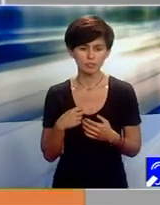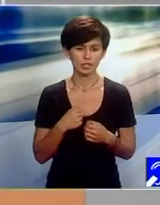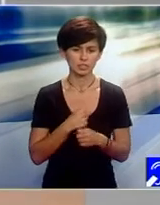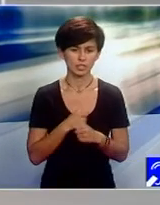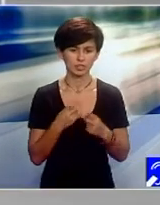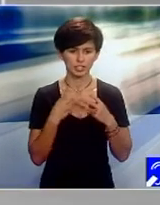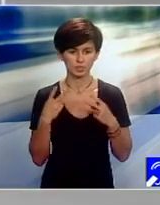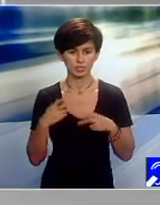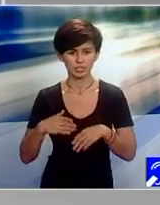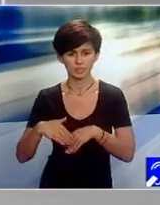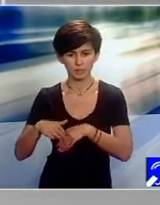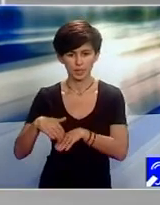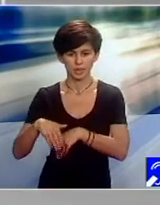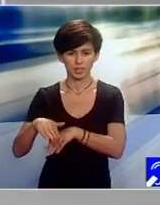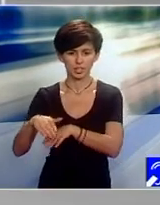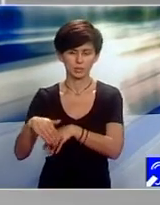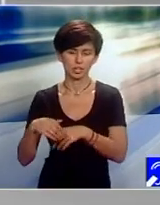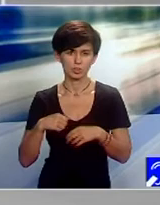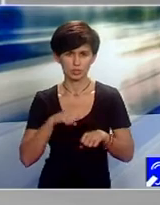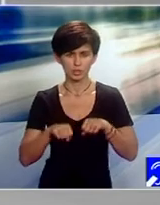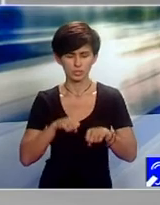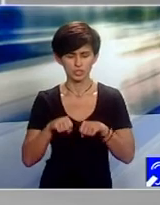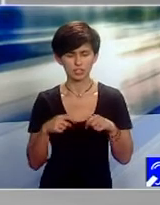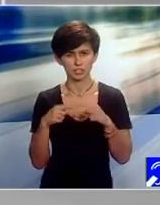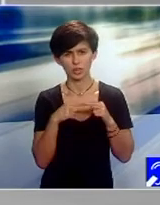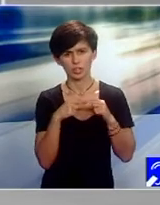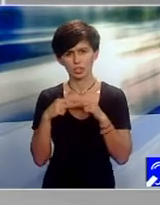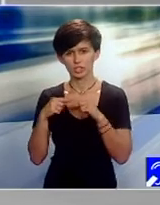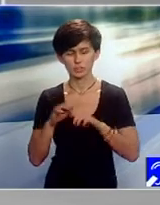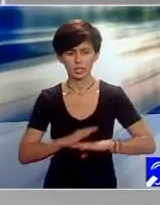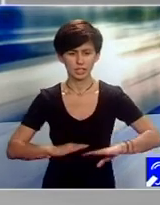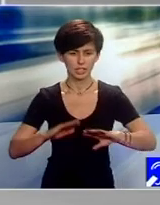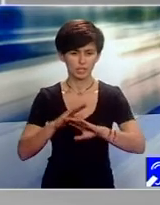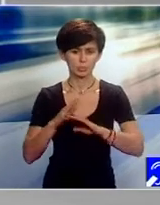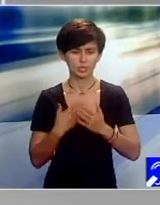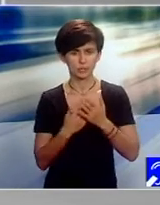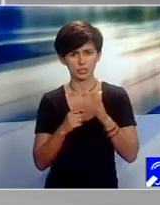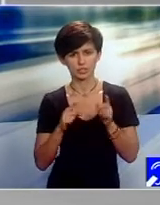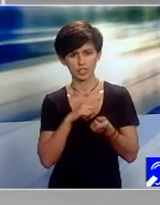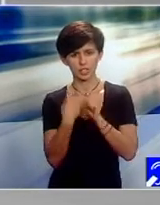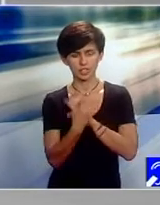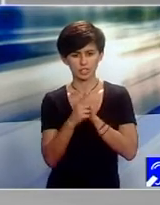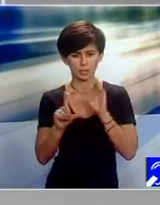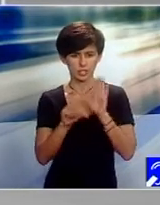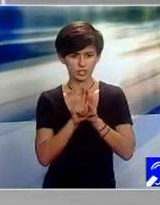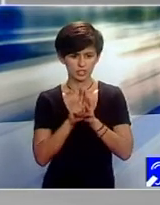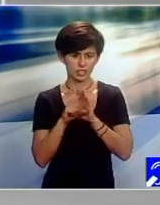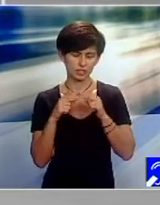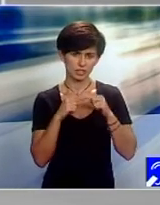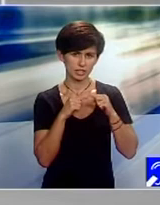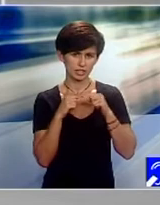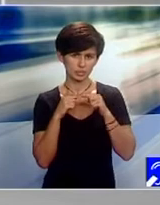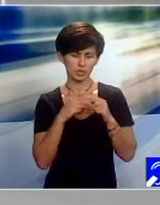Tradiționalul marș al bicicliștilor, o dezbatere publică pe tema unor modificări legislative care sunt în dezbatere. O să avem